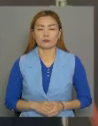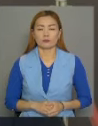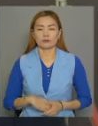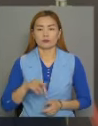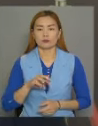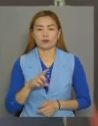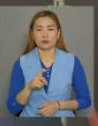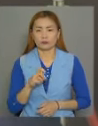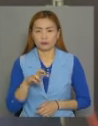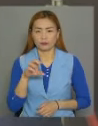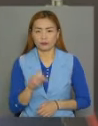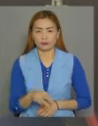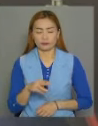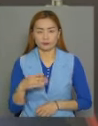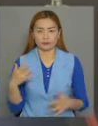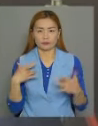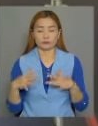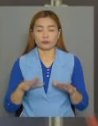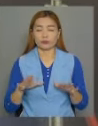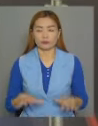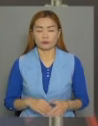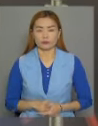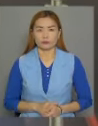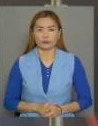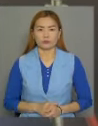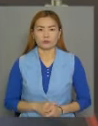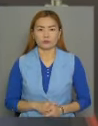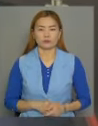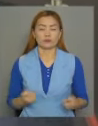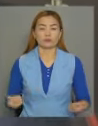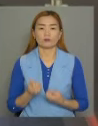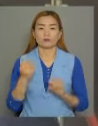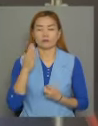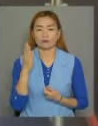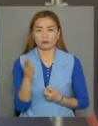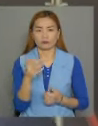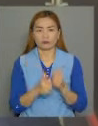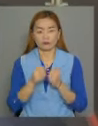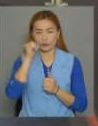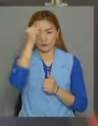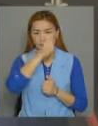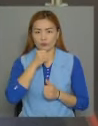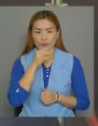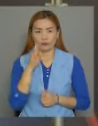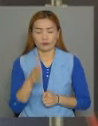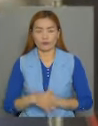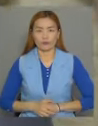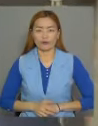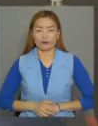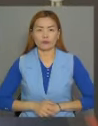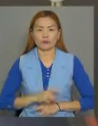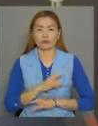Махамбет атындағы академиялық театрымызда театр күнін тойлауда. Жыл сайын өтетін бұл